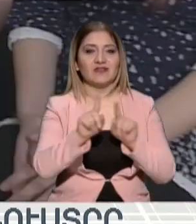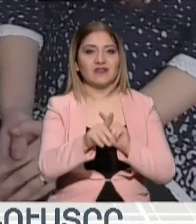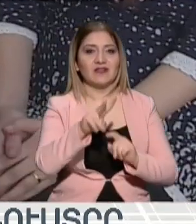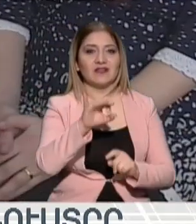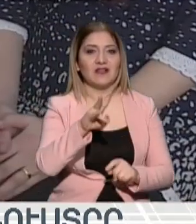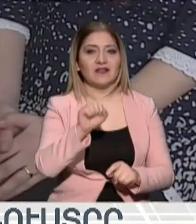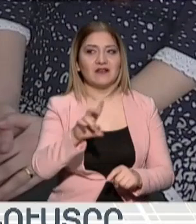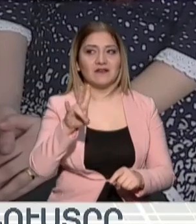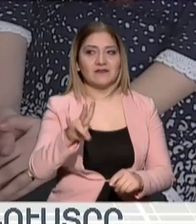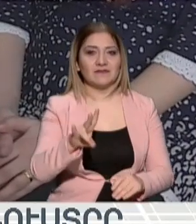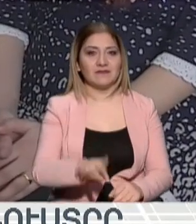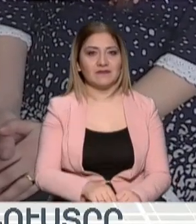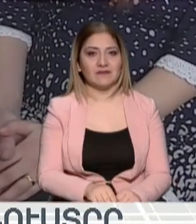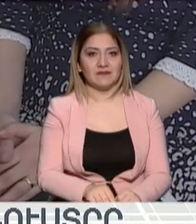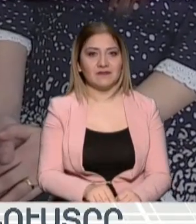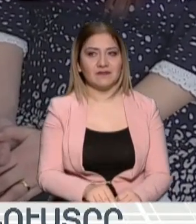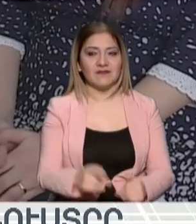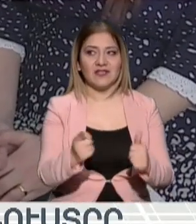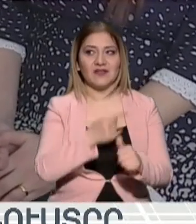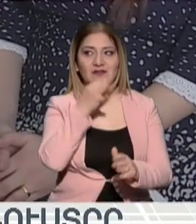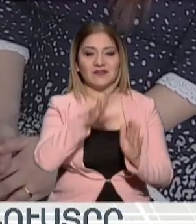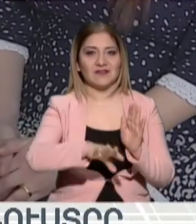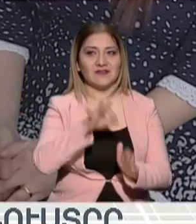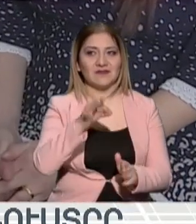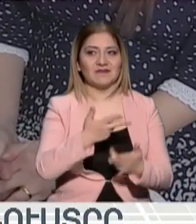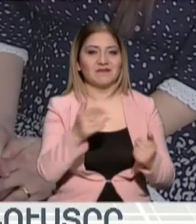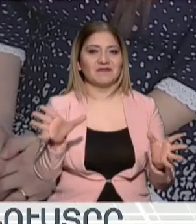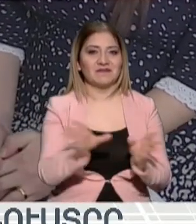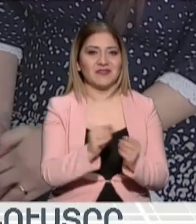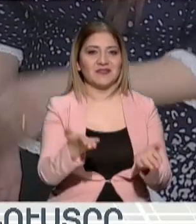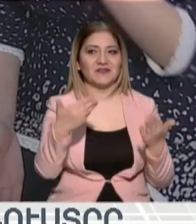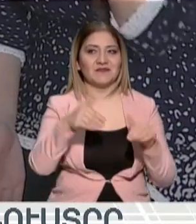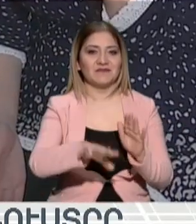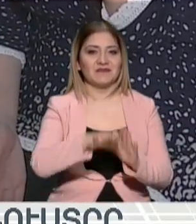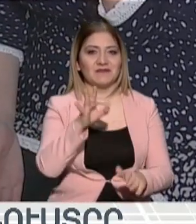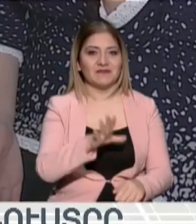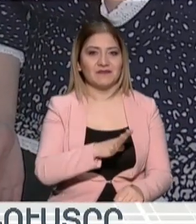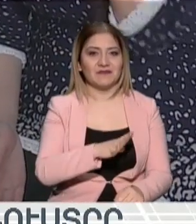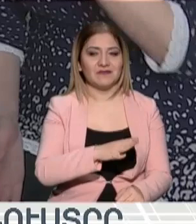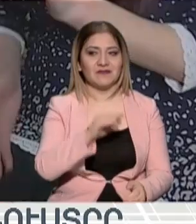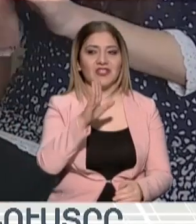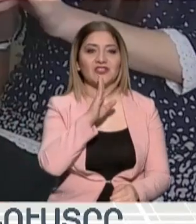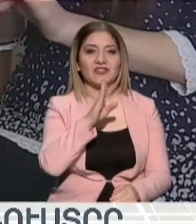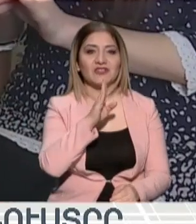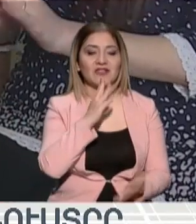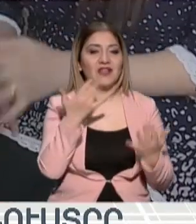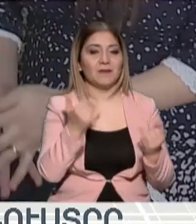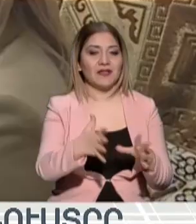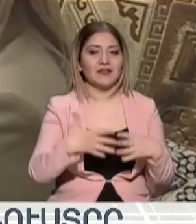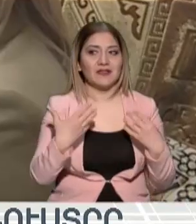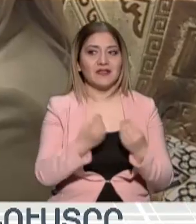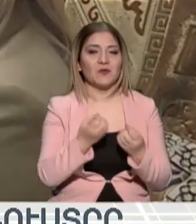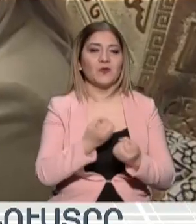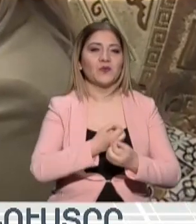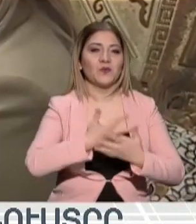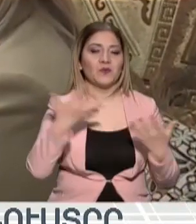փոխխոսնակ Լենա Նազարյանը։ Իսկ անունը դուք եք ընտրել։ Միասին որոշած եք եղել։ Փոքրիկ աղջնակը հիմա ընտանիքի